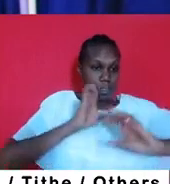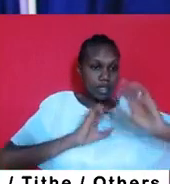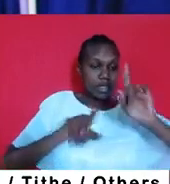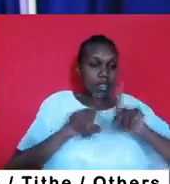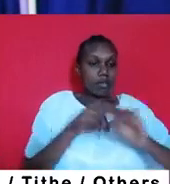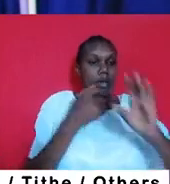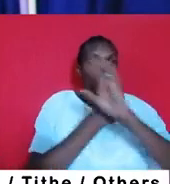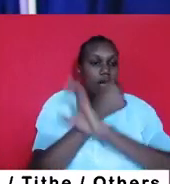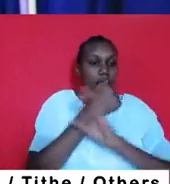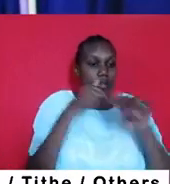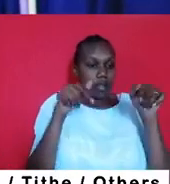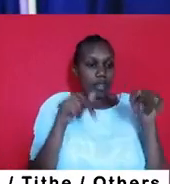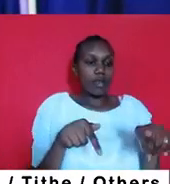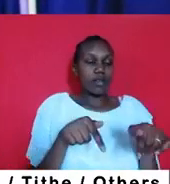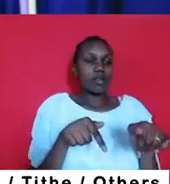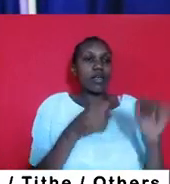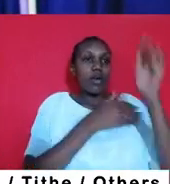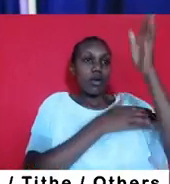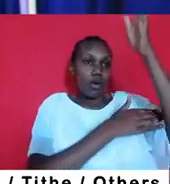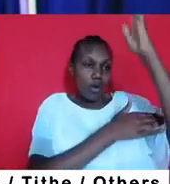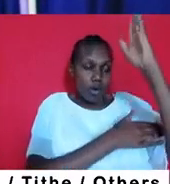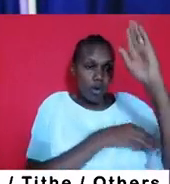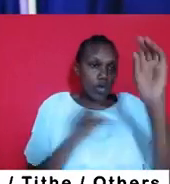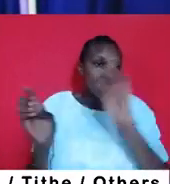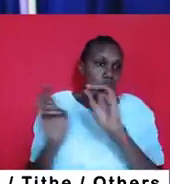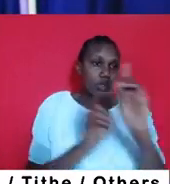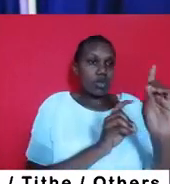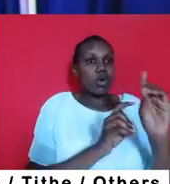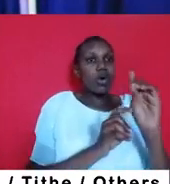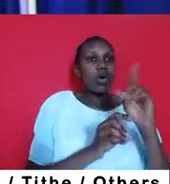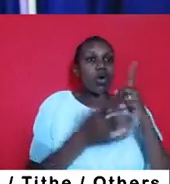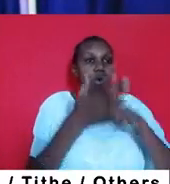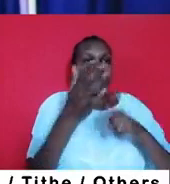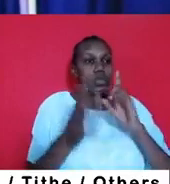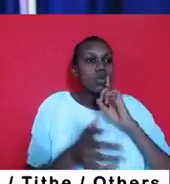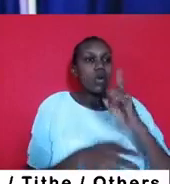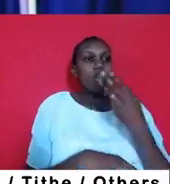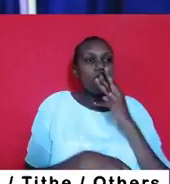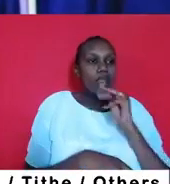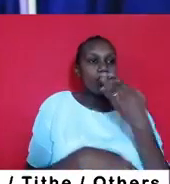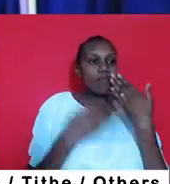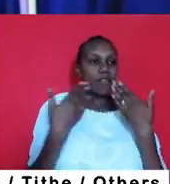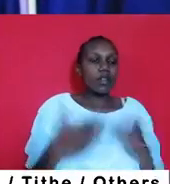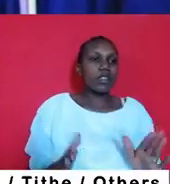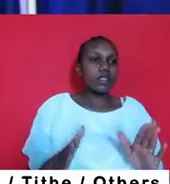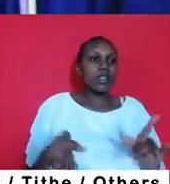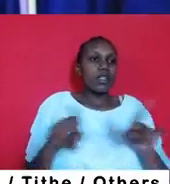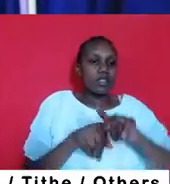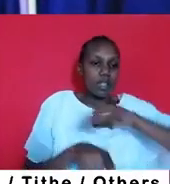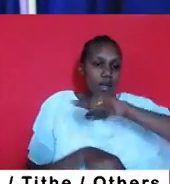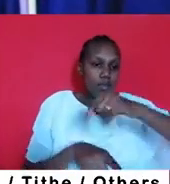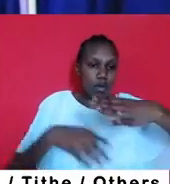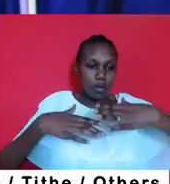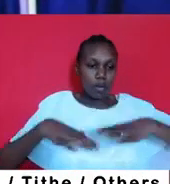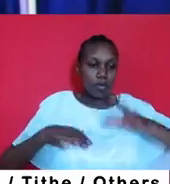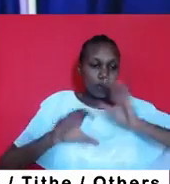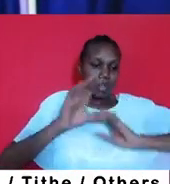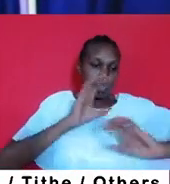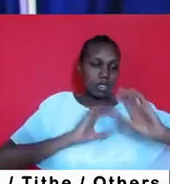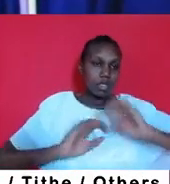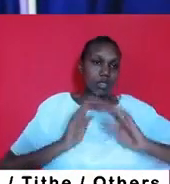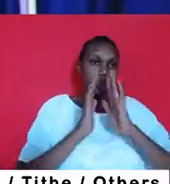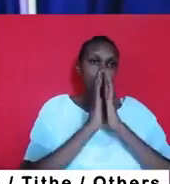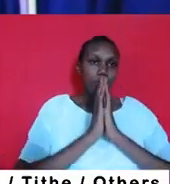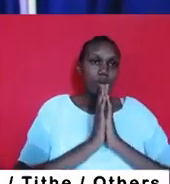nchi hii, Mungu wafanye kama vile umewaamuru. Nasi wananchi, Baba